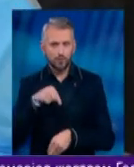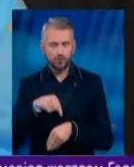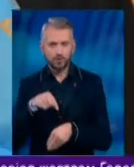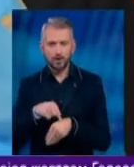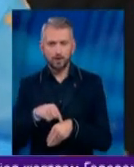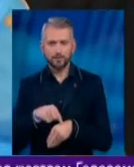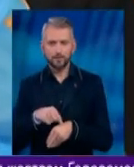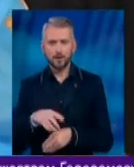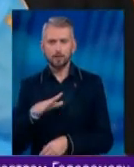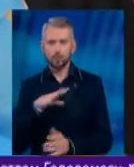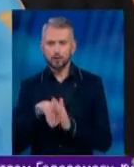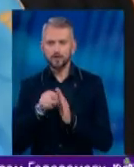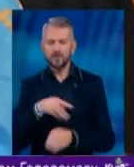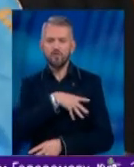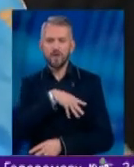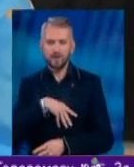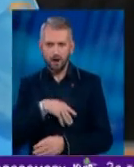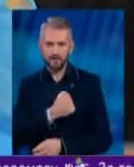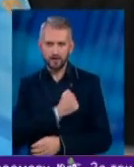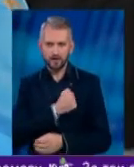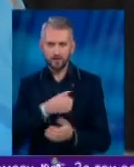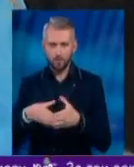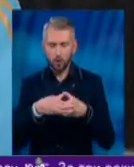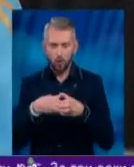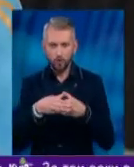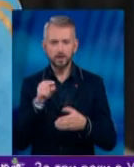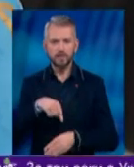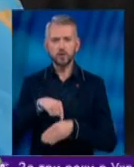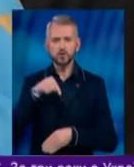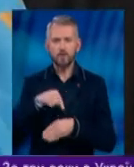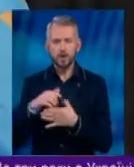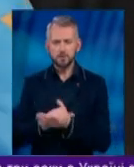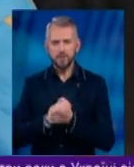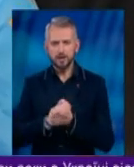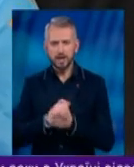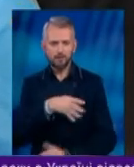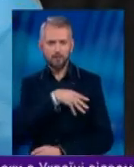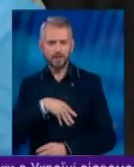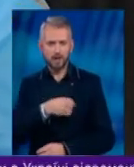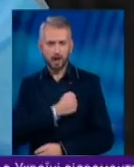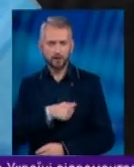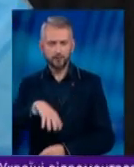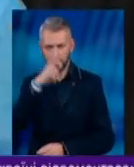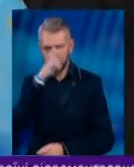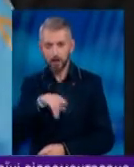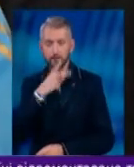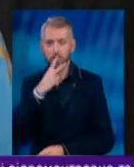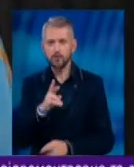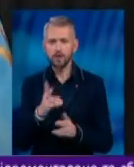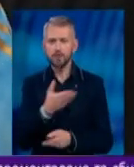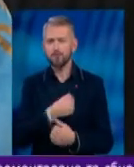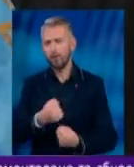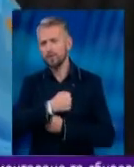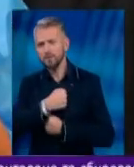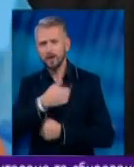бути в цій ветеранській спільноті, і ти відчуваєш братерство ветеранів всіх країн. Ви бачили, як ми обнімалися